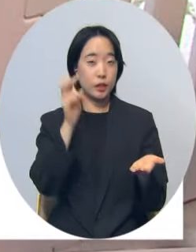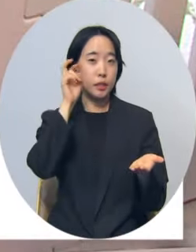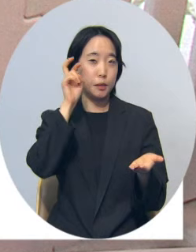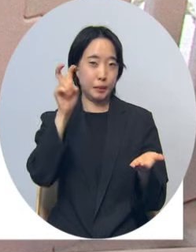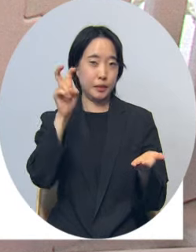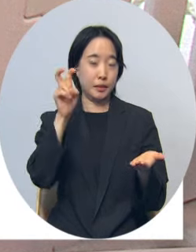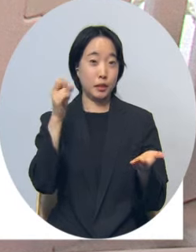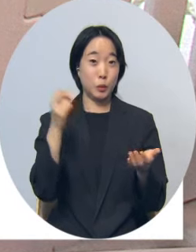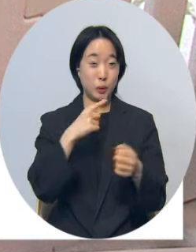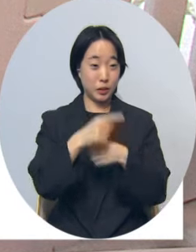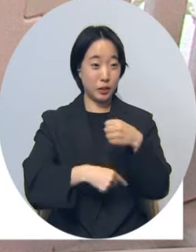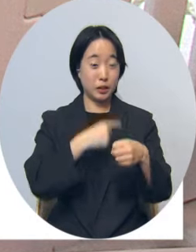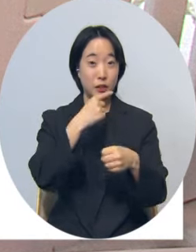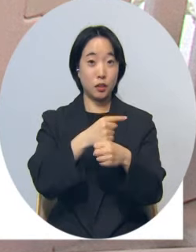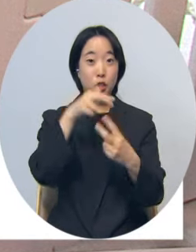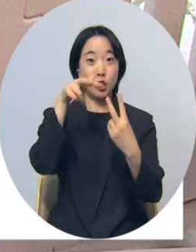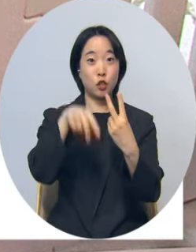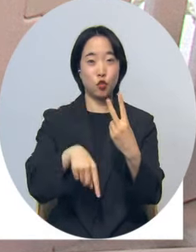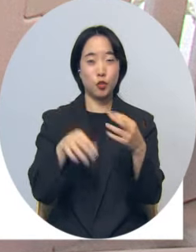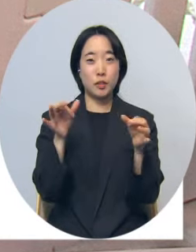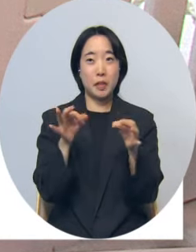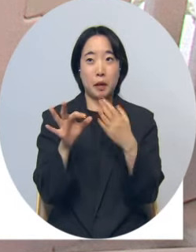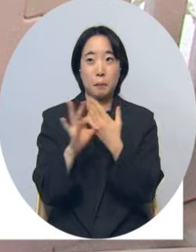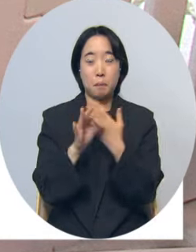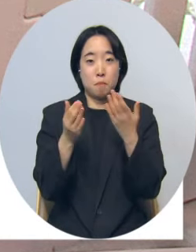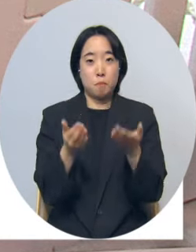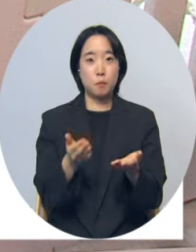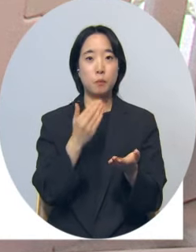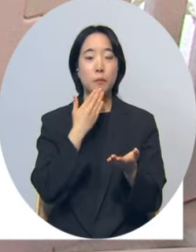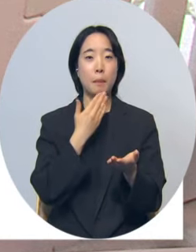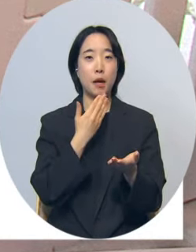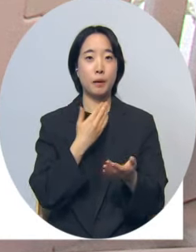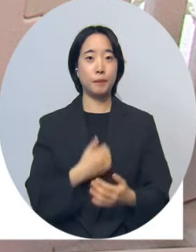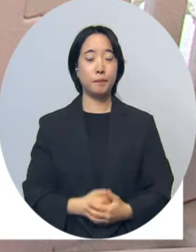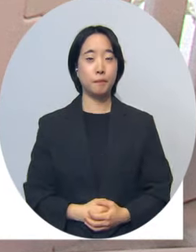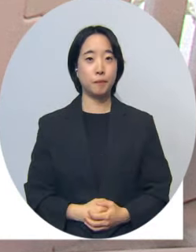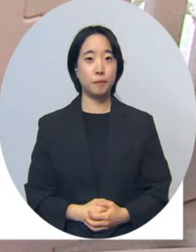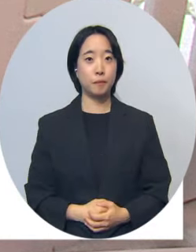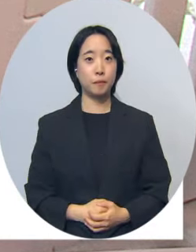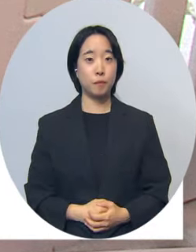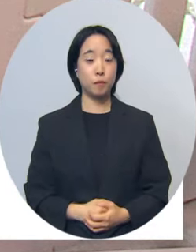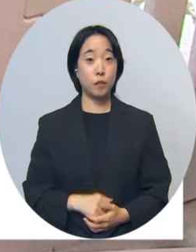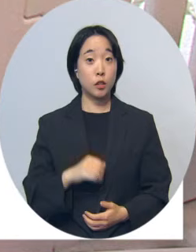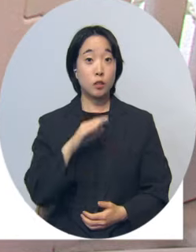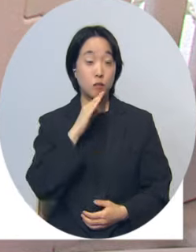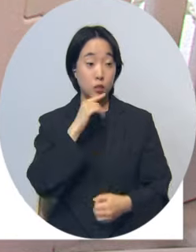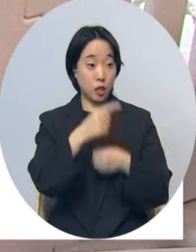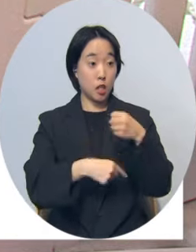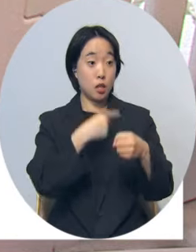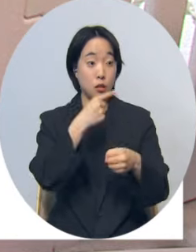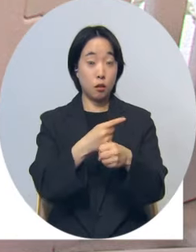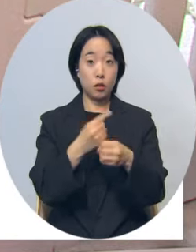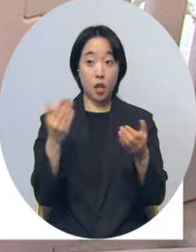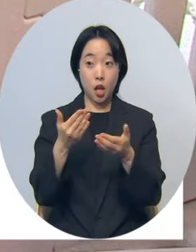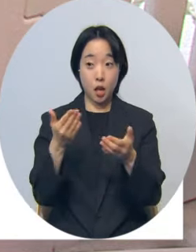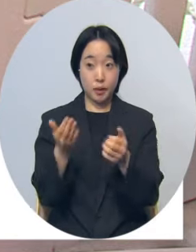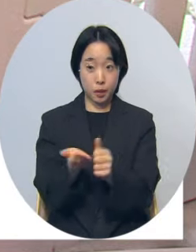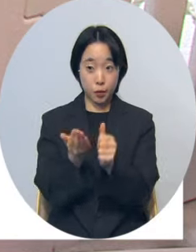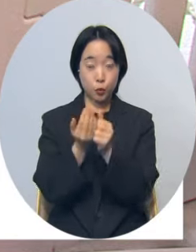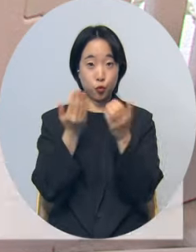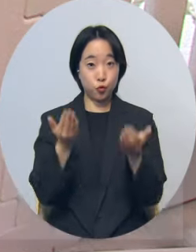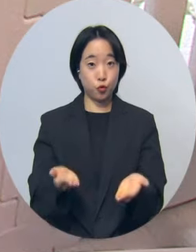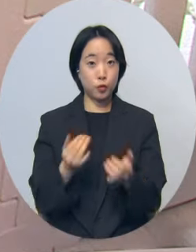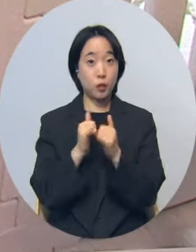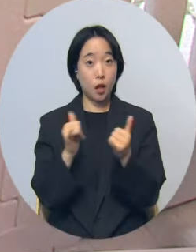1회 2주간 쓸 수 있는 단기휴직도 도입합니다. 실제 1년간의 육아휴직을 사용한 한 사례자는 배우자 출산휴가에